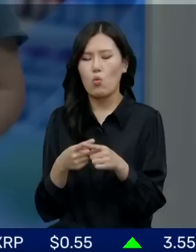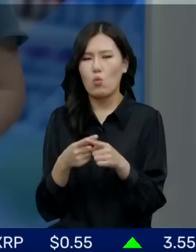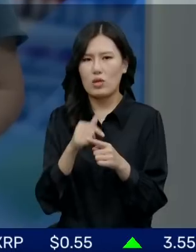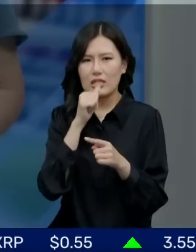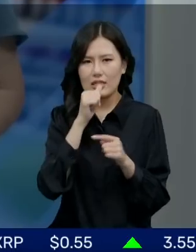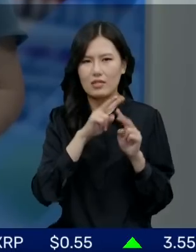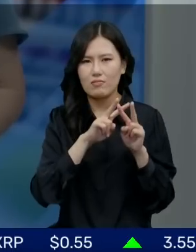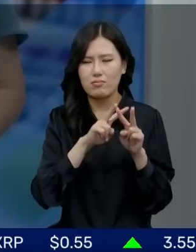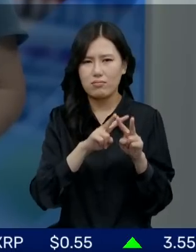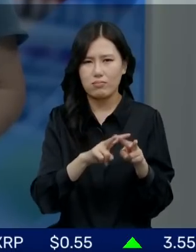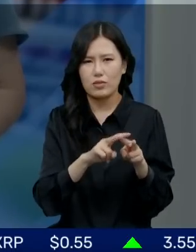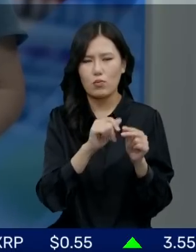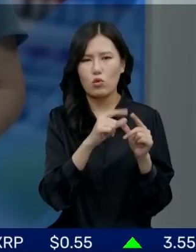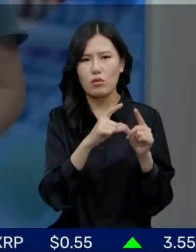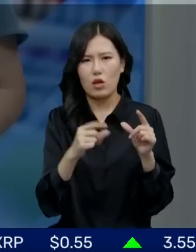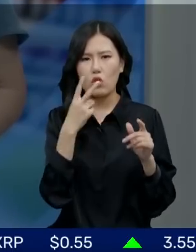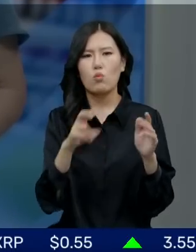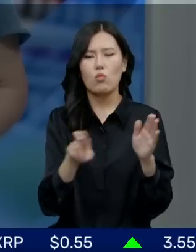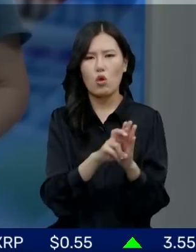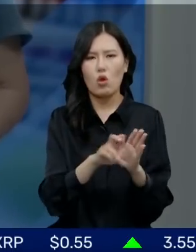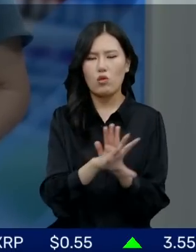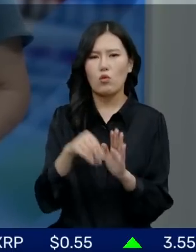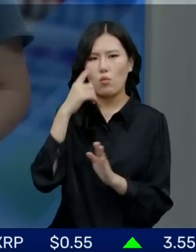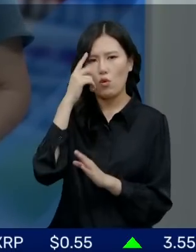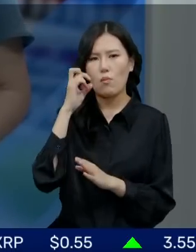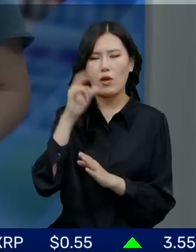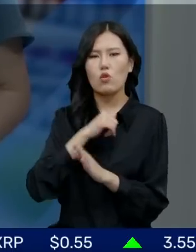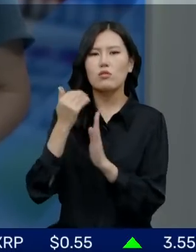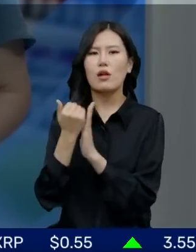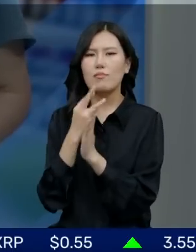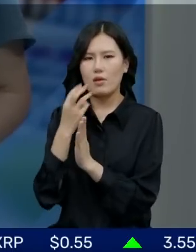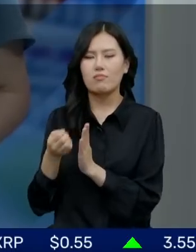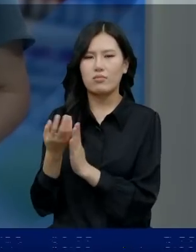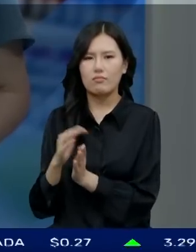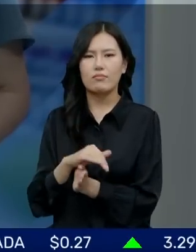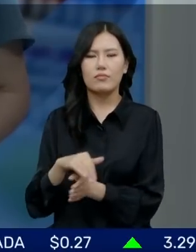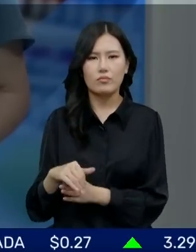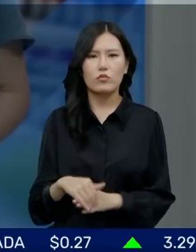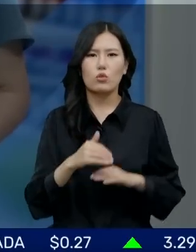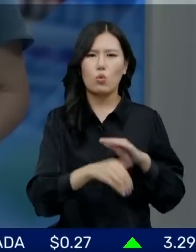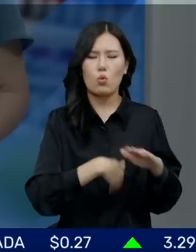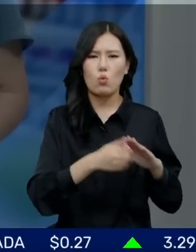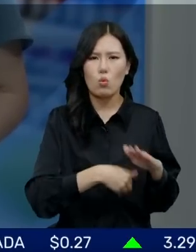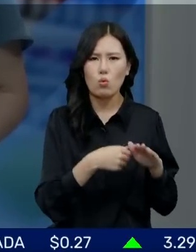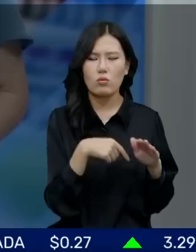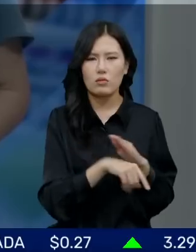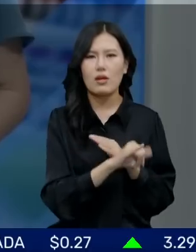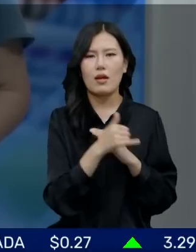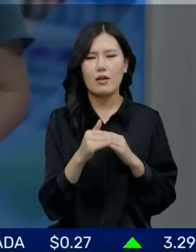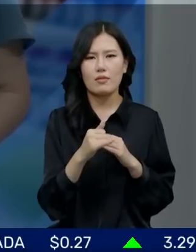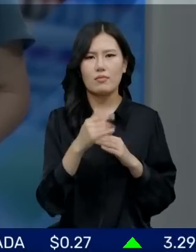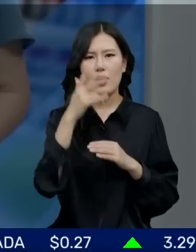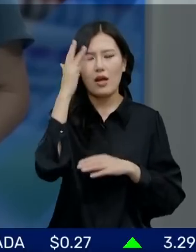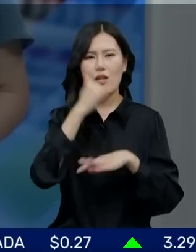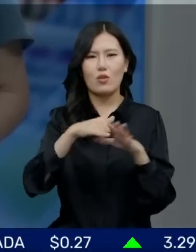цаашид буурхаар байгааг Монгол банк тайландаа онцолж байна. Харин уул уурхаан бус салбарын идэвхжээл төсвийн алдагдалт хэлэх ханш сулрах